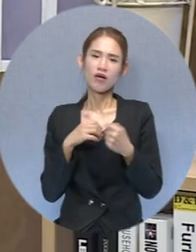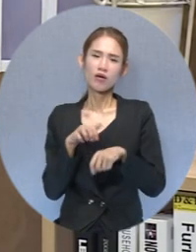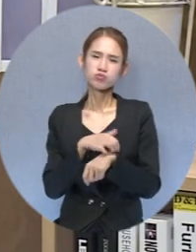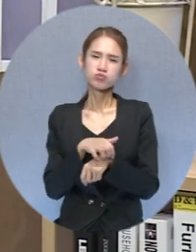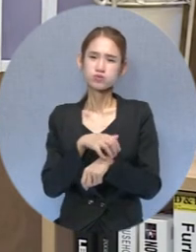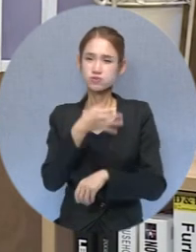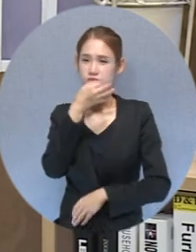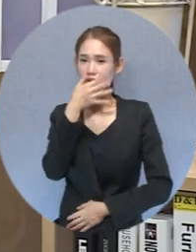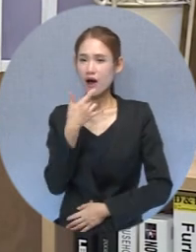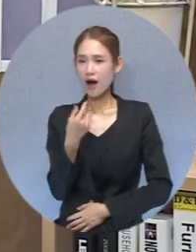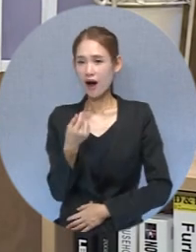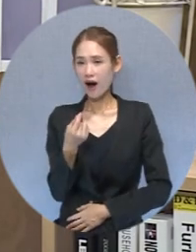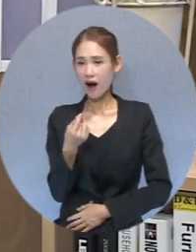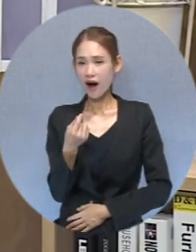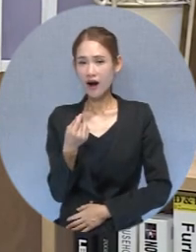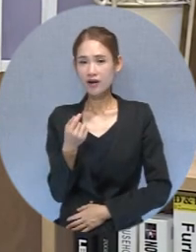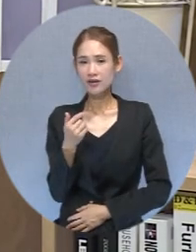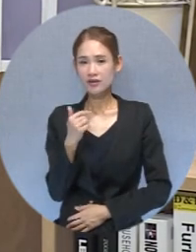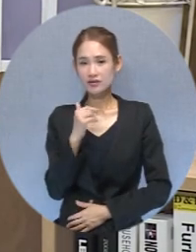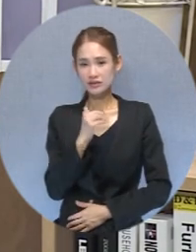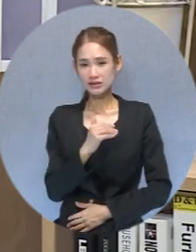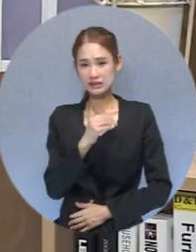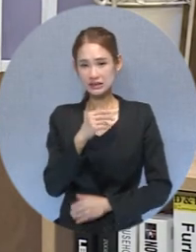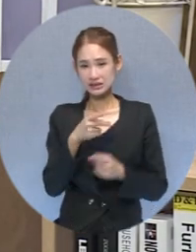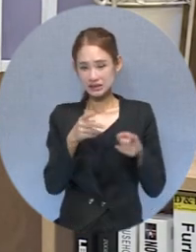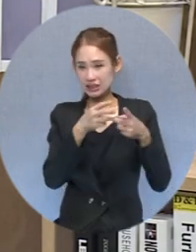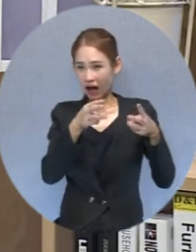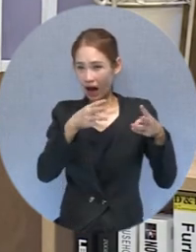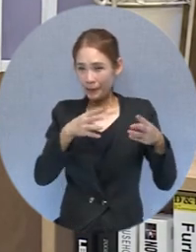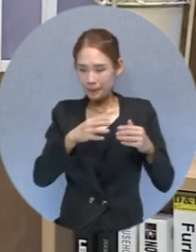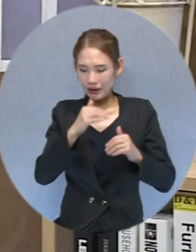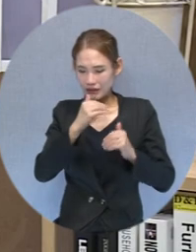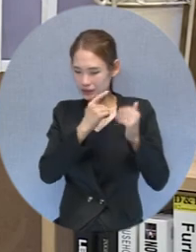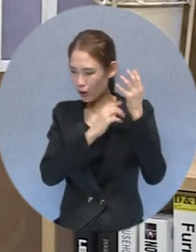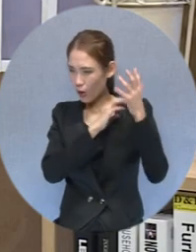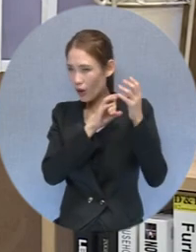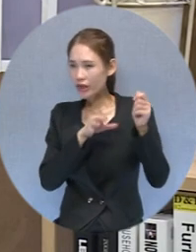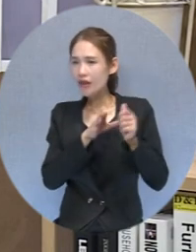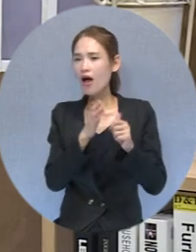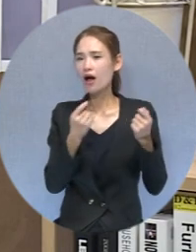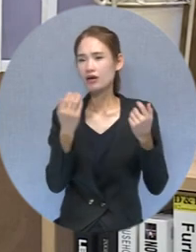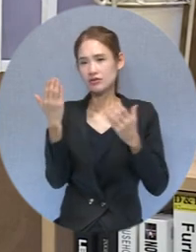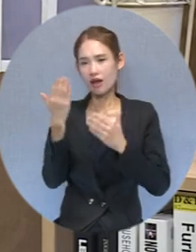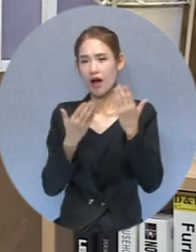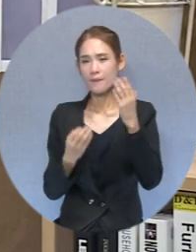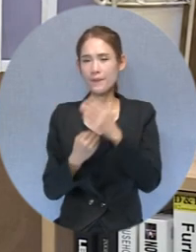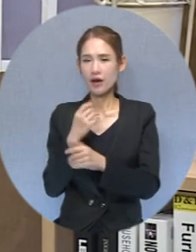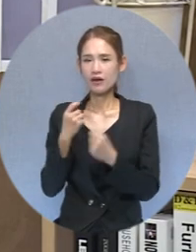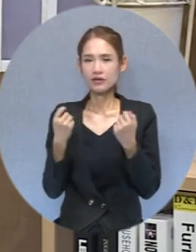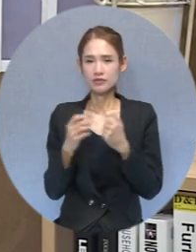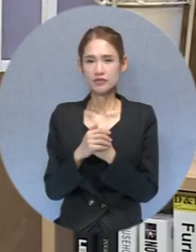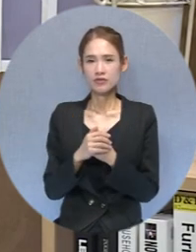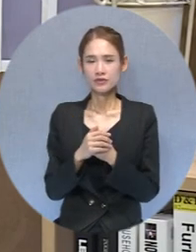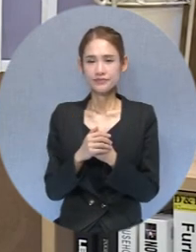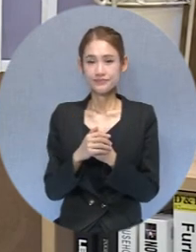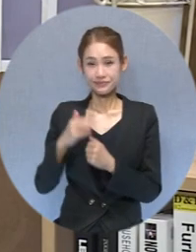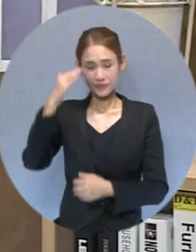힘들 것 같거든요. 그렇기 때문에 이 층간 소음 때문에 왜 살인 사건이 네. 날 정도. 기도 하니까. 근데 우리